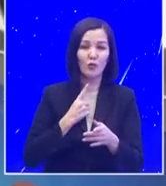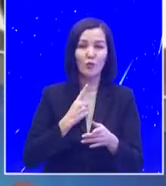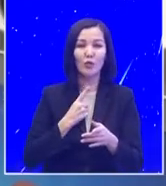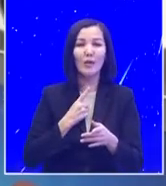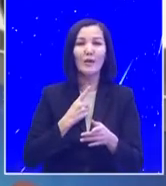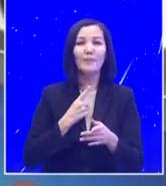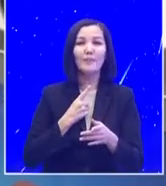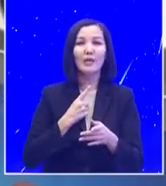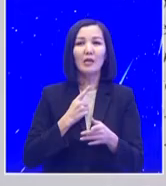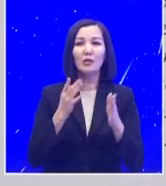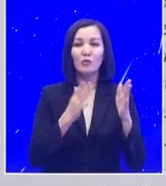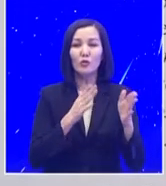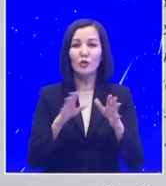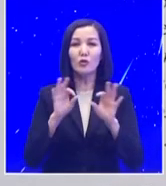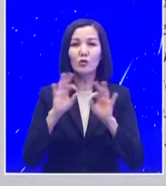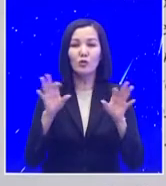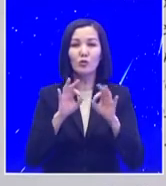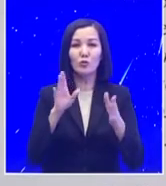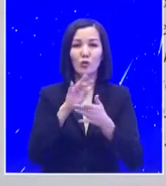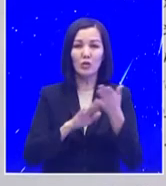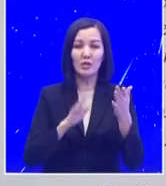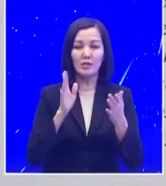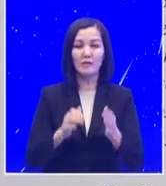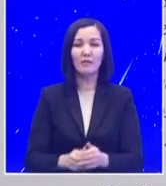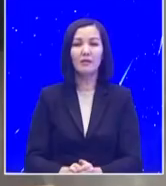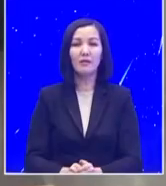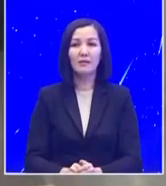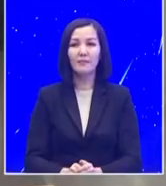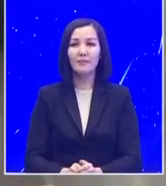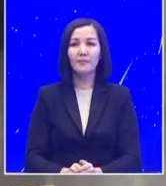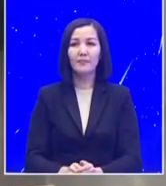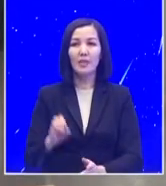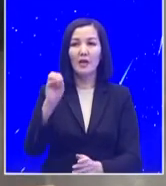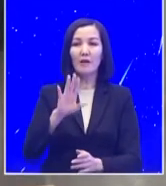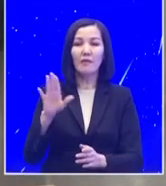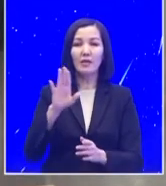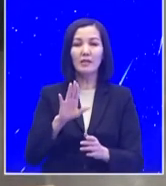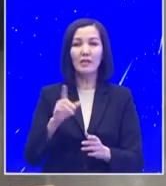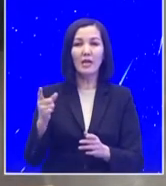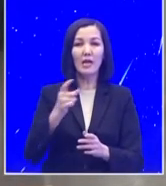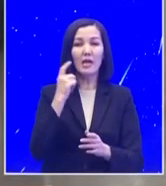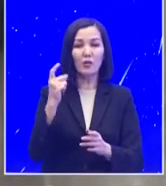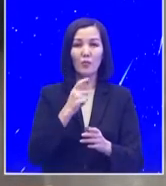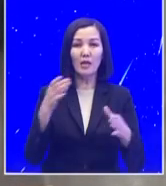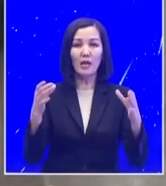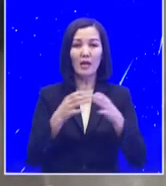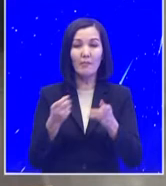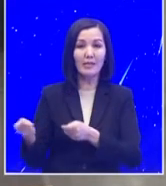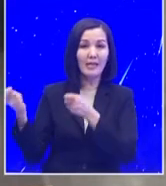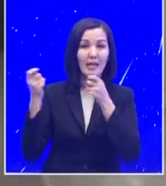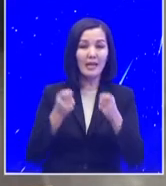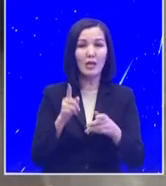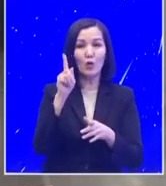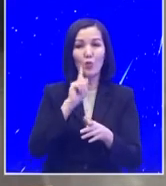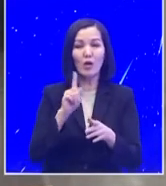Мамандар амалсыз жүйелі құлақтандырудан арға бара алмай отыр. Еуразиялық экономикалық аумақтан кірген көліктерді уақытқа